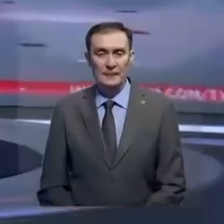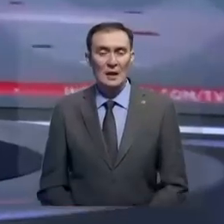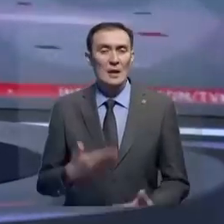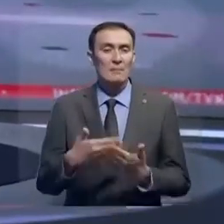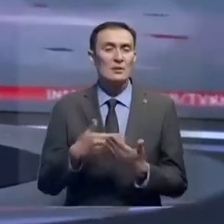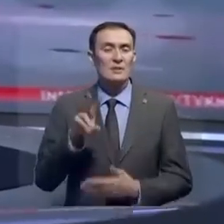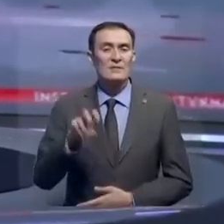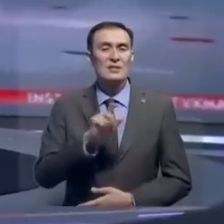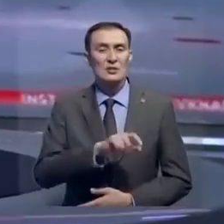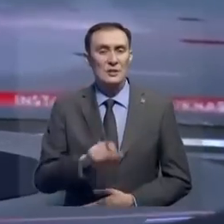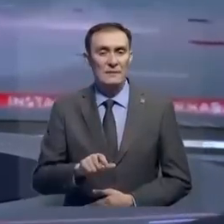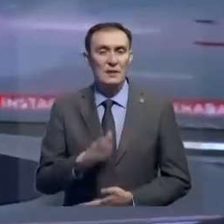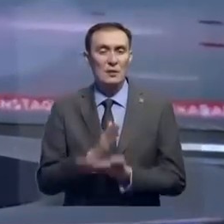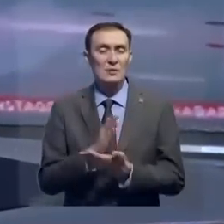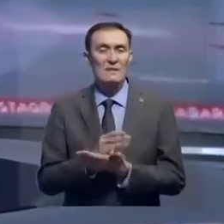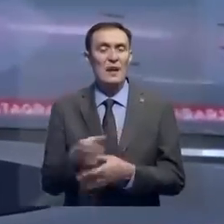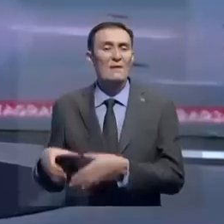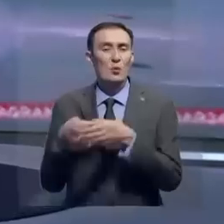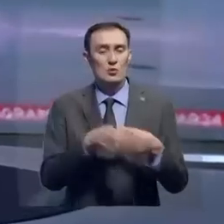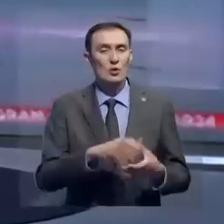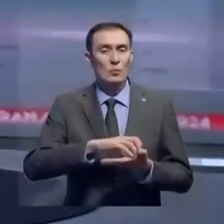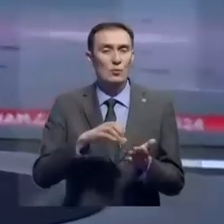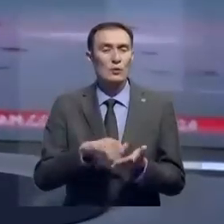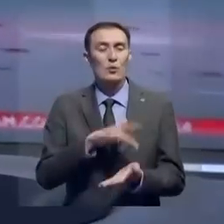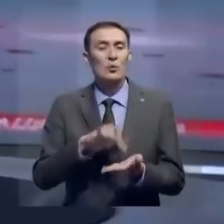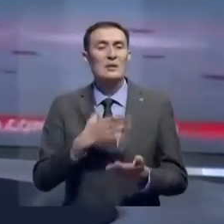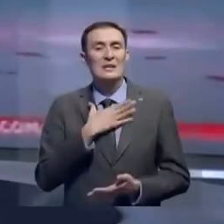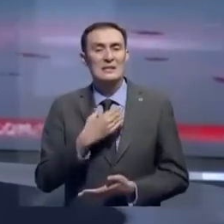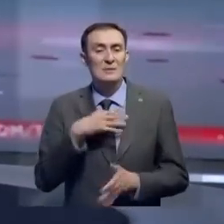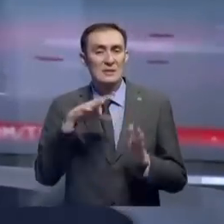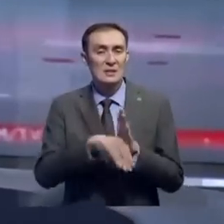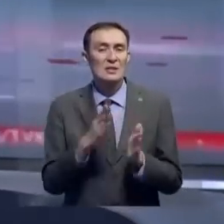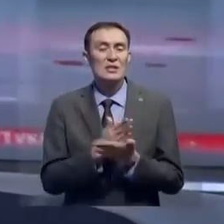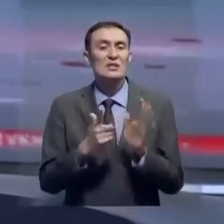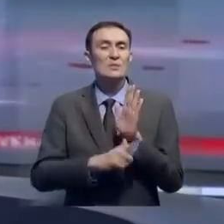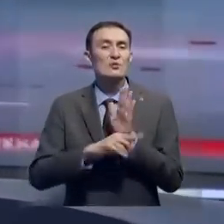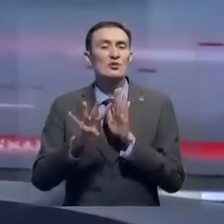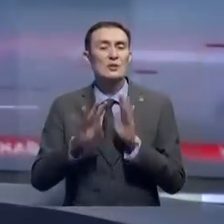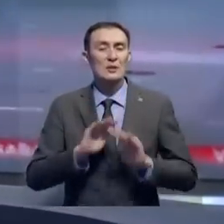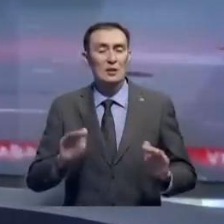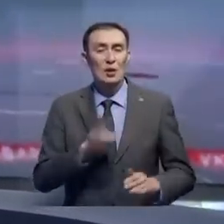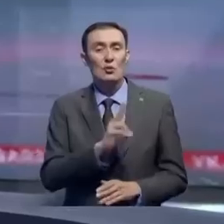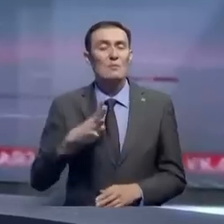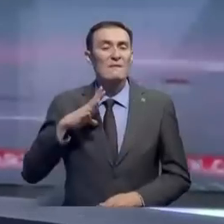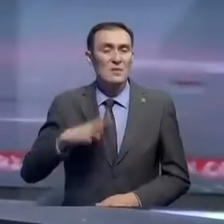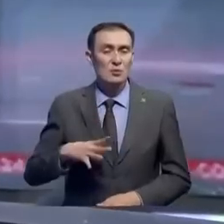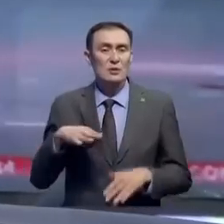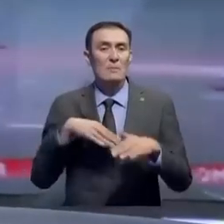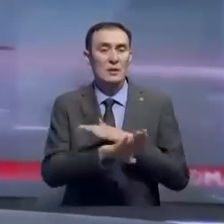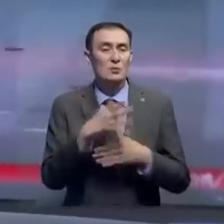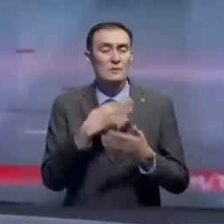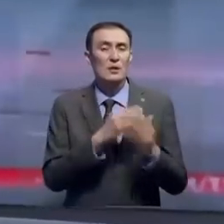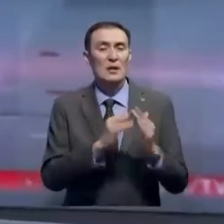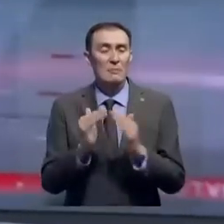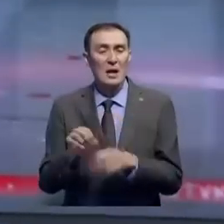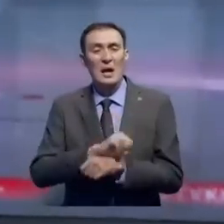почти 200 человек остаются в эвакуационных пунктах семей среди них 74 ребенка тех кто был вынужден покинуть свои